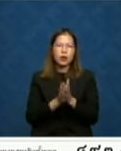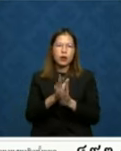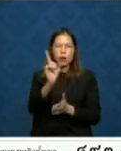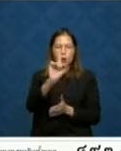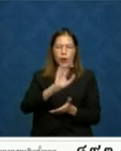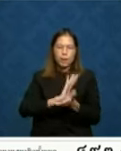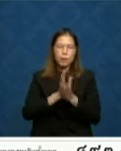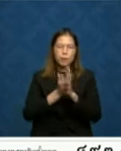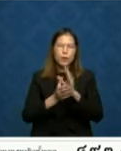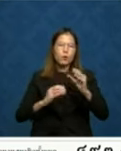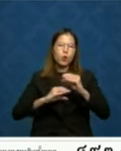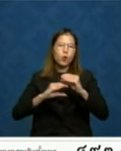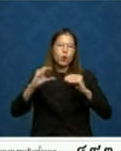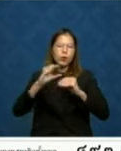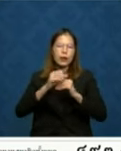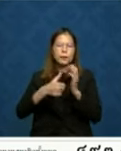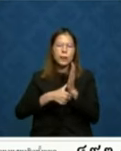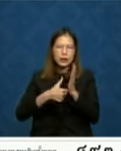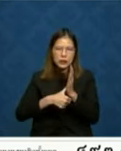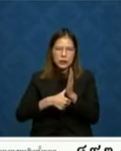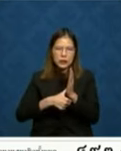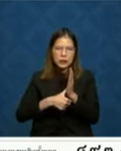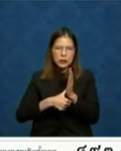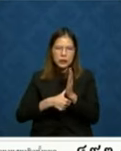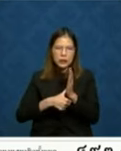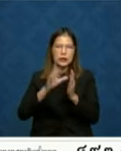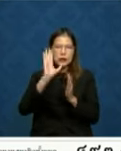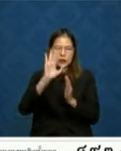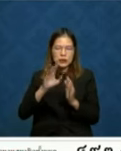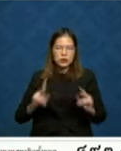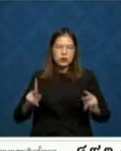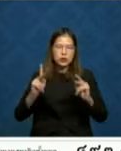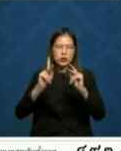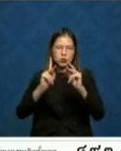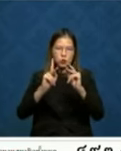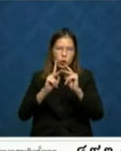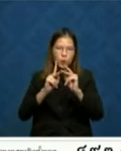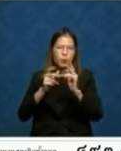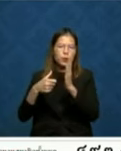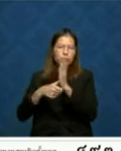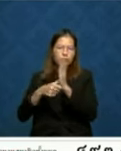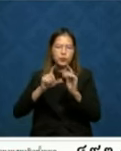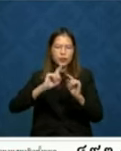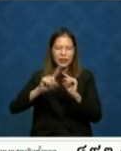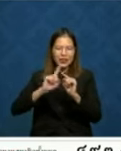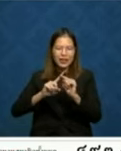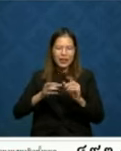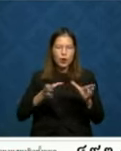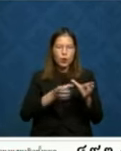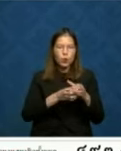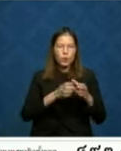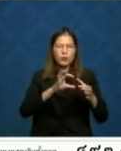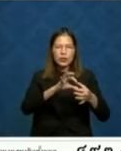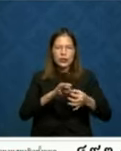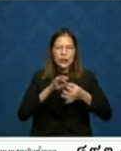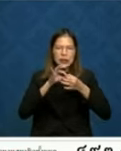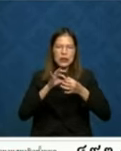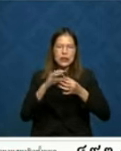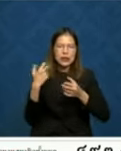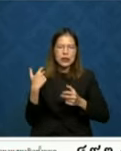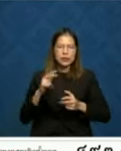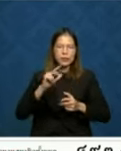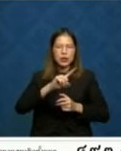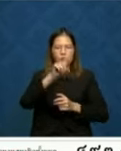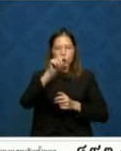ปรับโครงสร้างภาษีค่ะนะคะกรมสรรพสามิตแล้วก็ในหน่วยงานที่เกี่ยวข้องค่ะตามประเด็นข้อสังเก